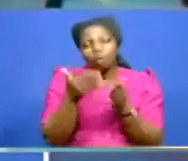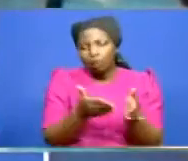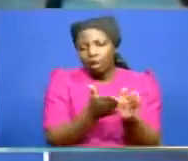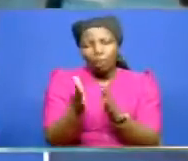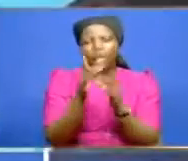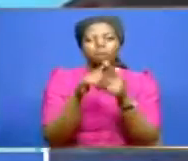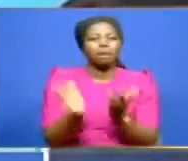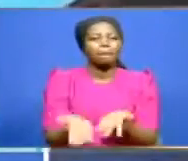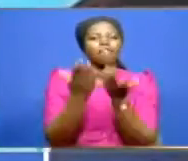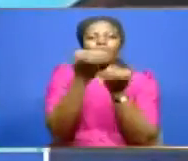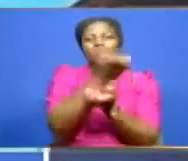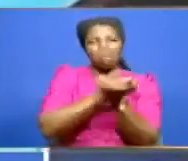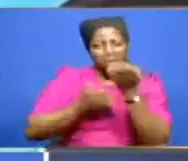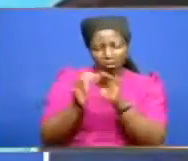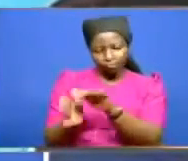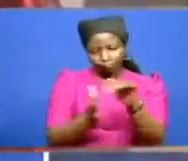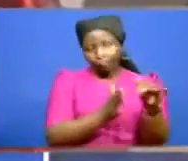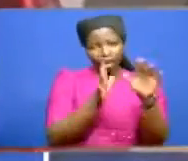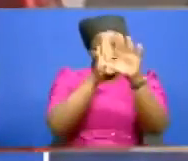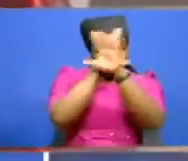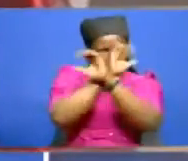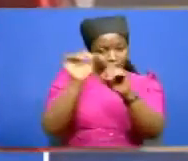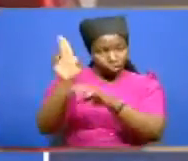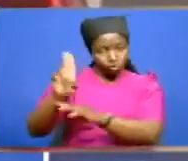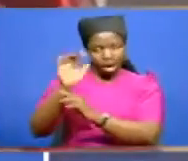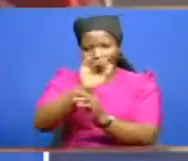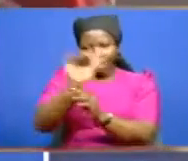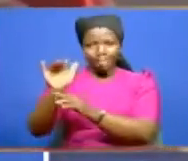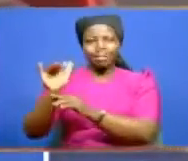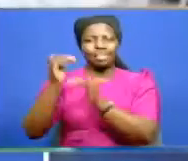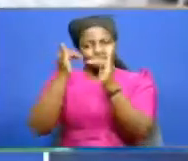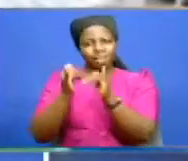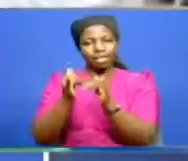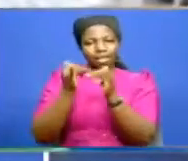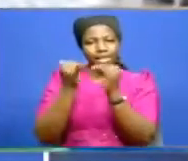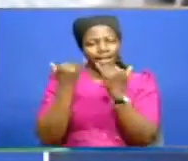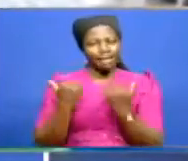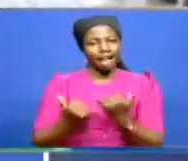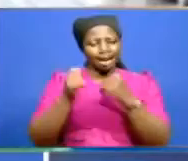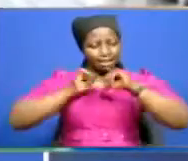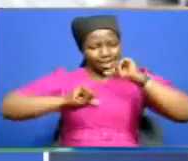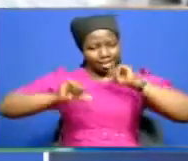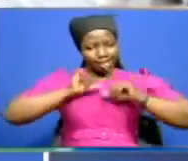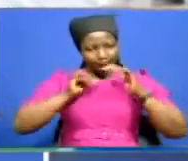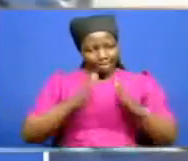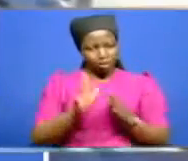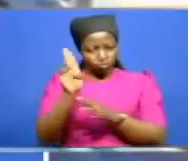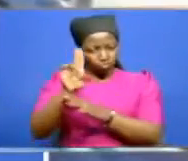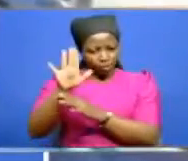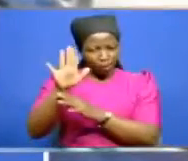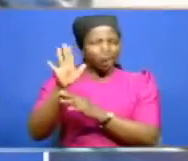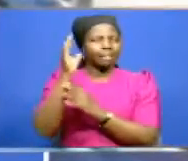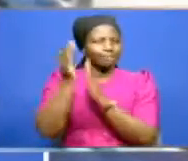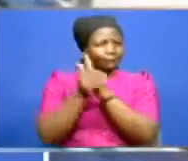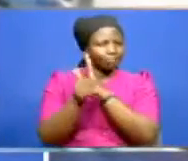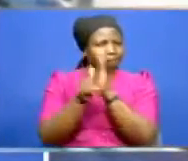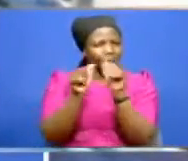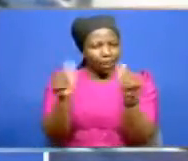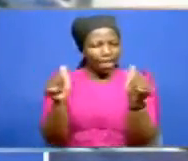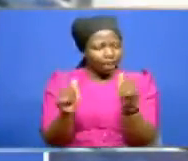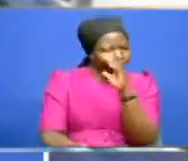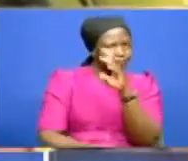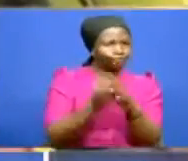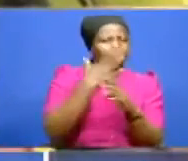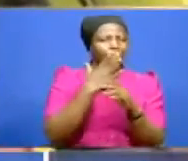Kwingineko, Rais Kenyatta amewahimiza wanasayansi chipukizi nchini kutumia ujuzi wao ipasavyo na kuzindua uvumbuzi ambao unaweza